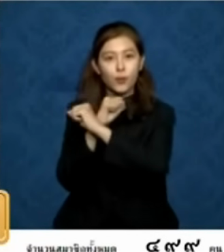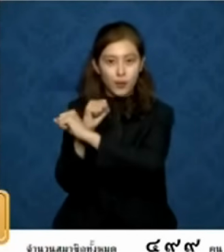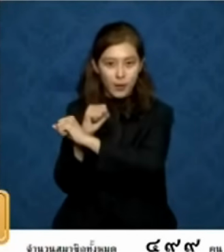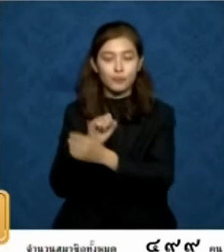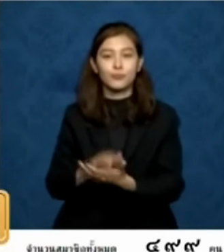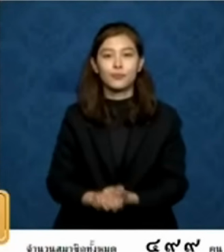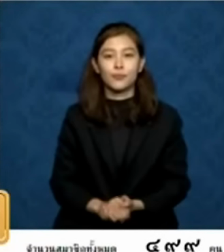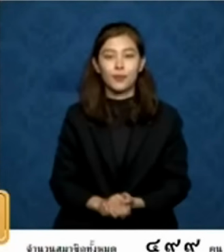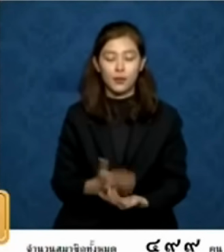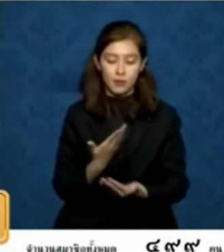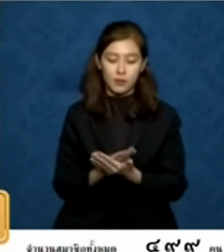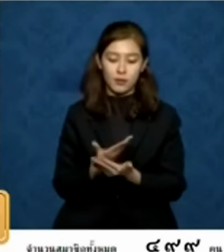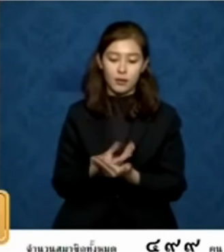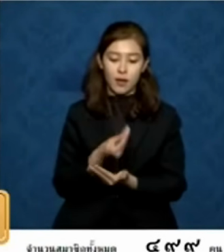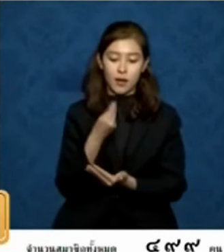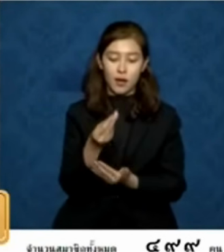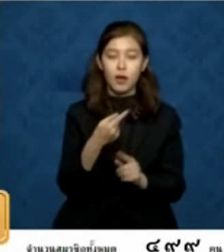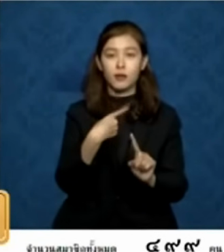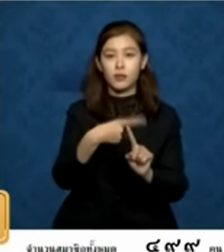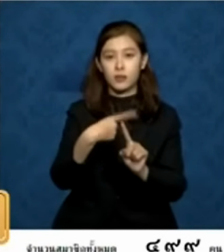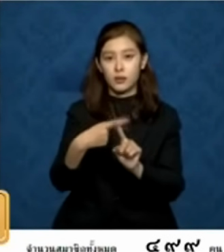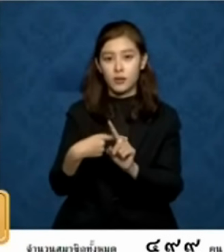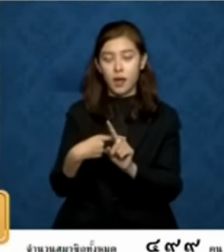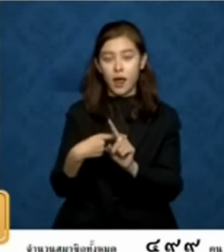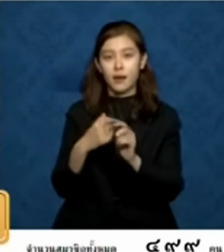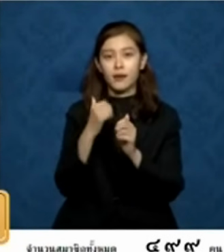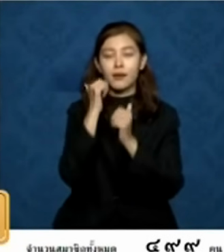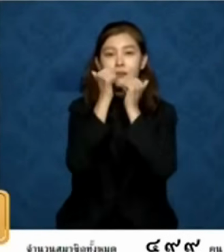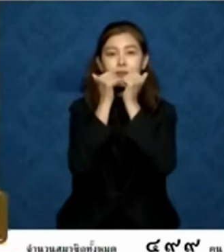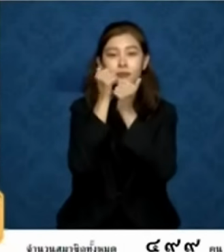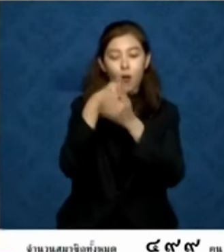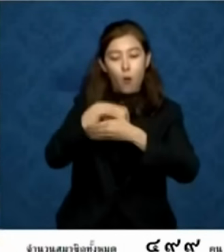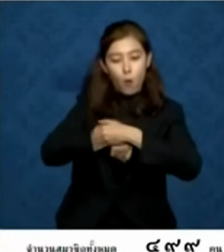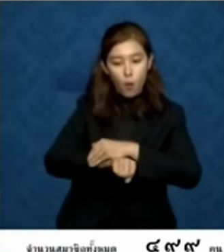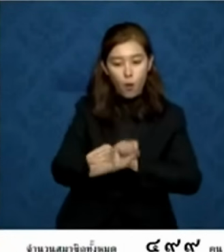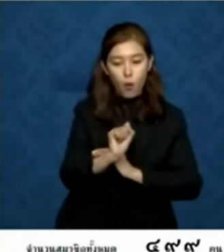กเกิดถึง6ปีไม่น้อยกว่า